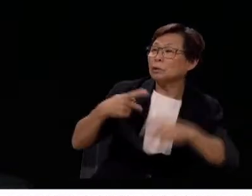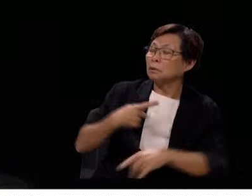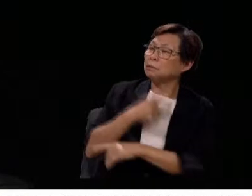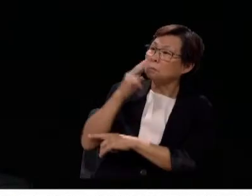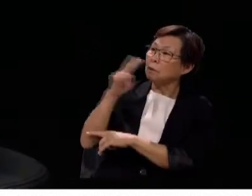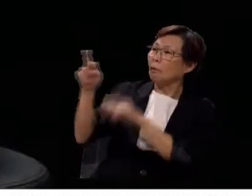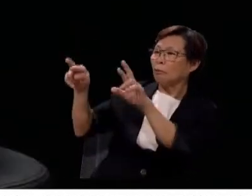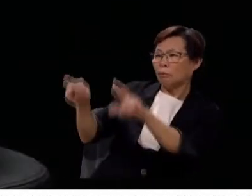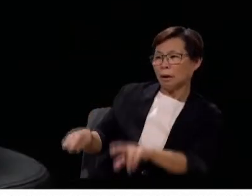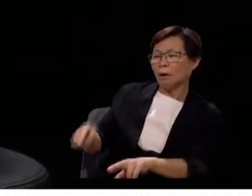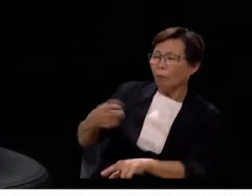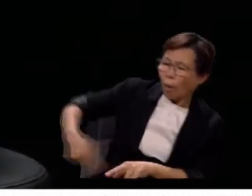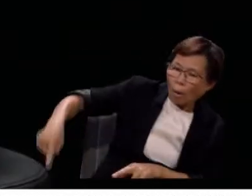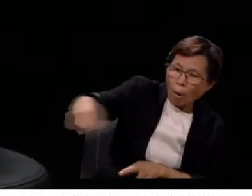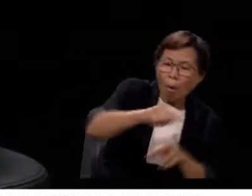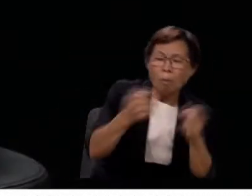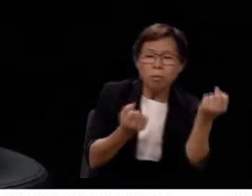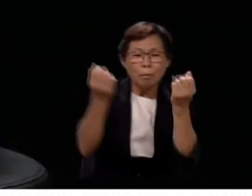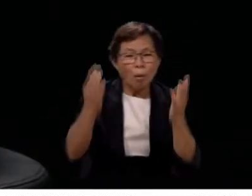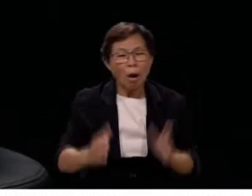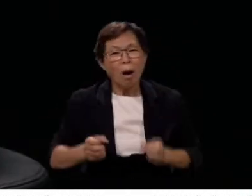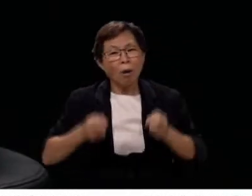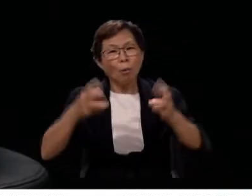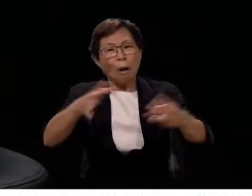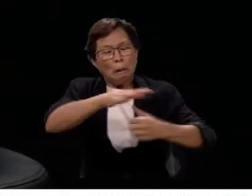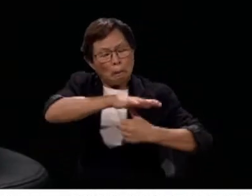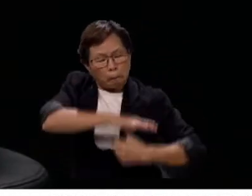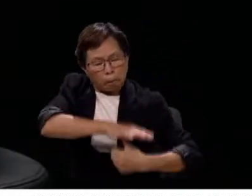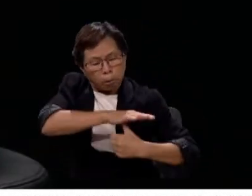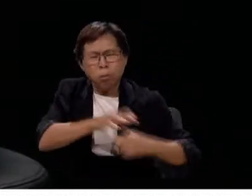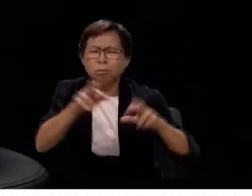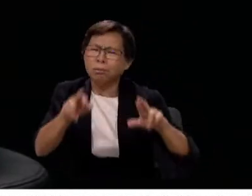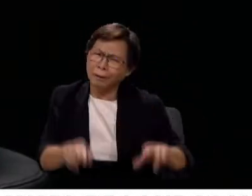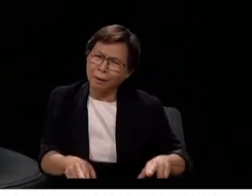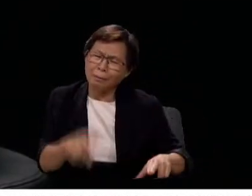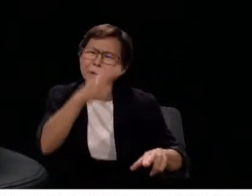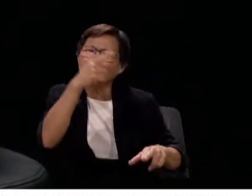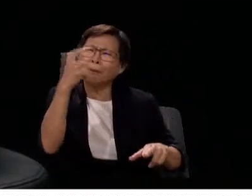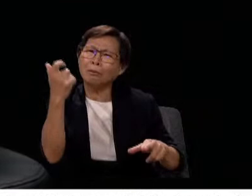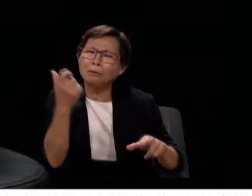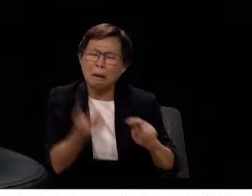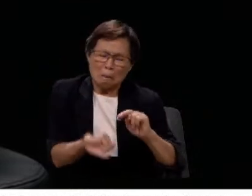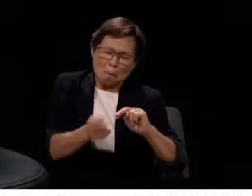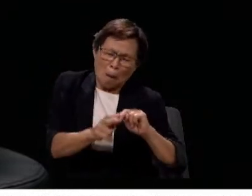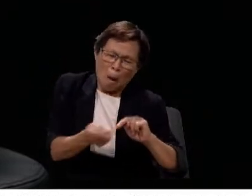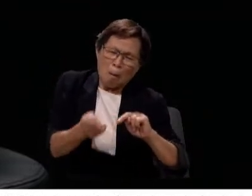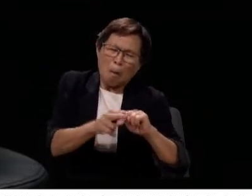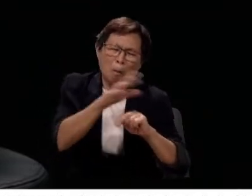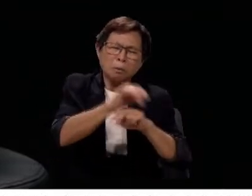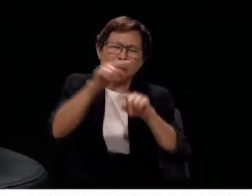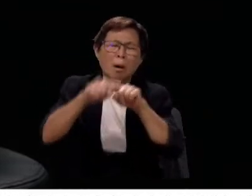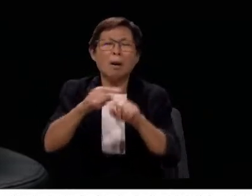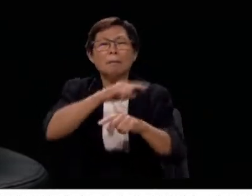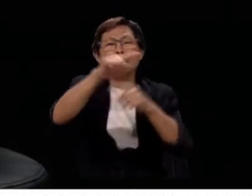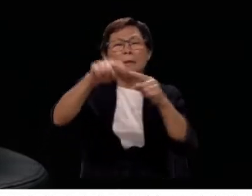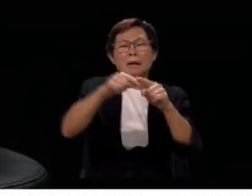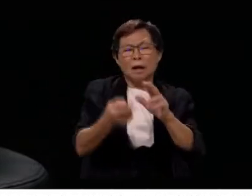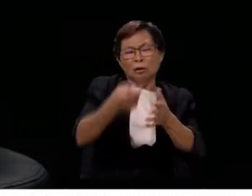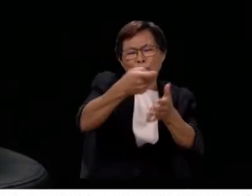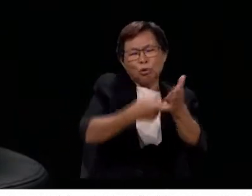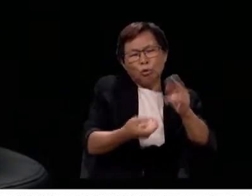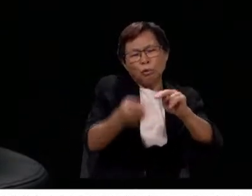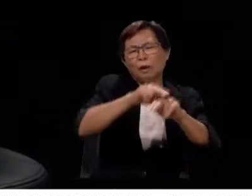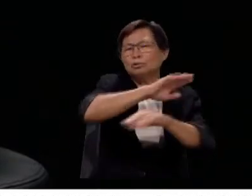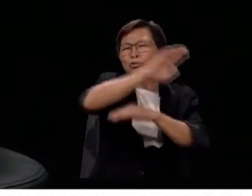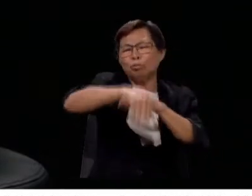pedas kepada rakyat itu pengguna lebuh raya ini tekanan pada mereka sebab kada itu naik dan sebagainya bilang itu naik maka